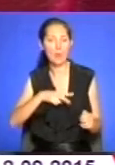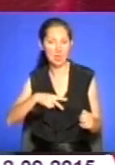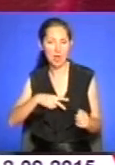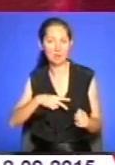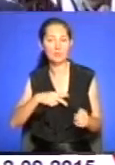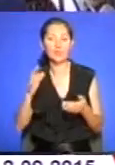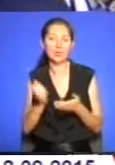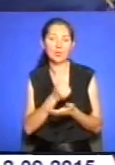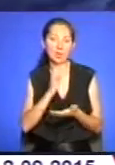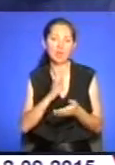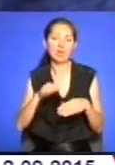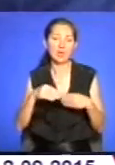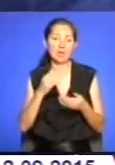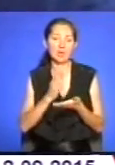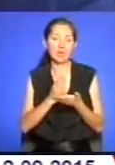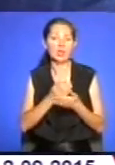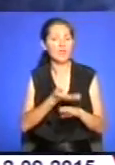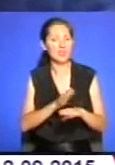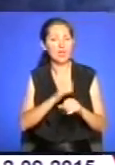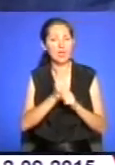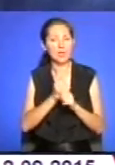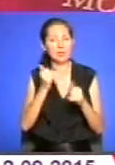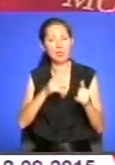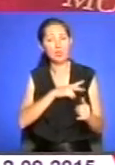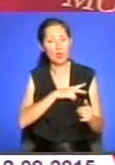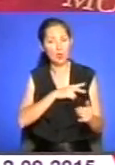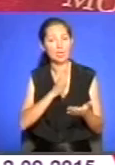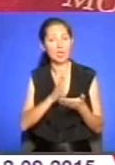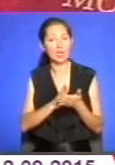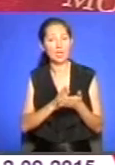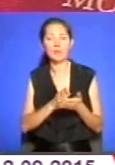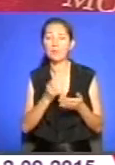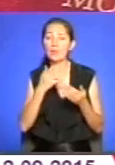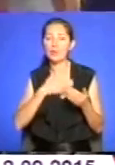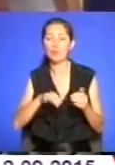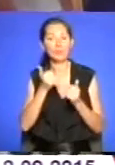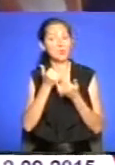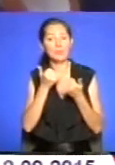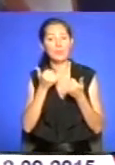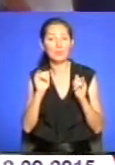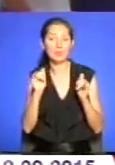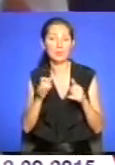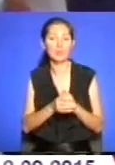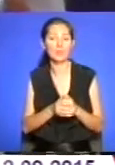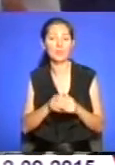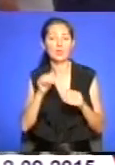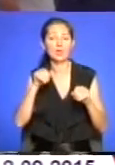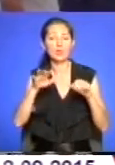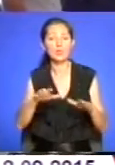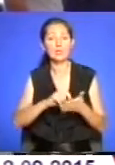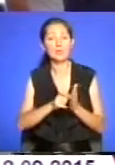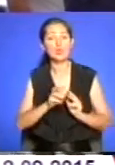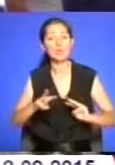далася важкою працею. Нинішнє нагородження для Анастасії є приємною несподіванкою. Розпорядження Кабінету міністрів України